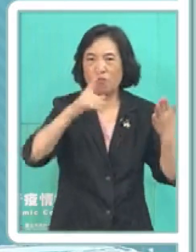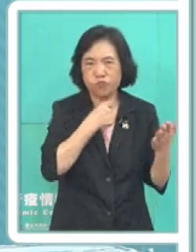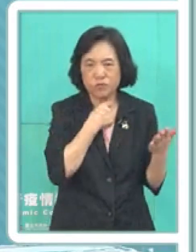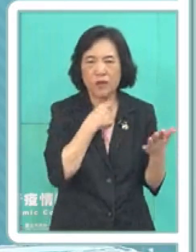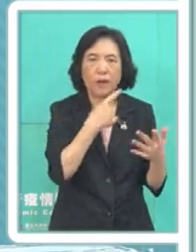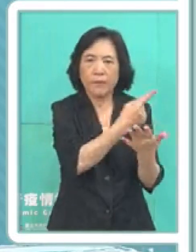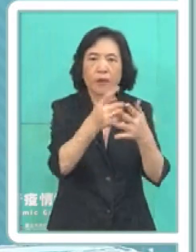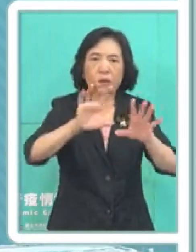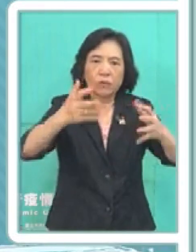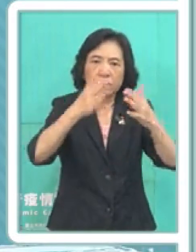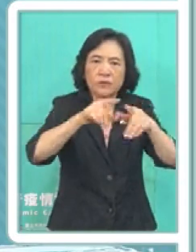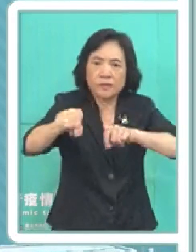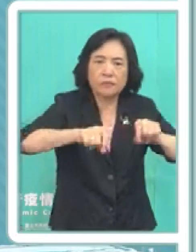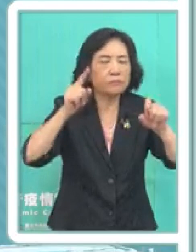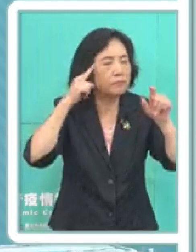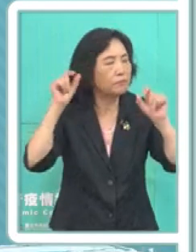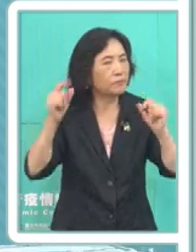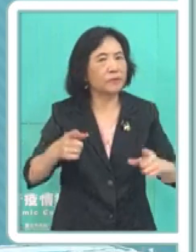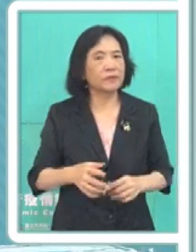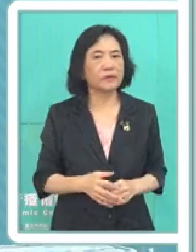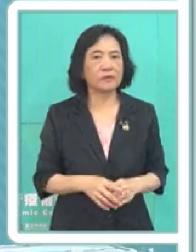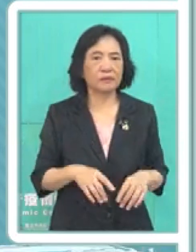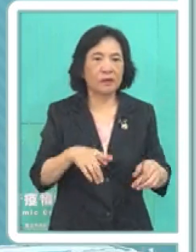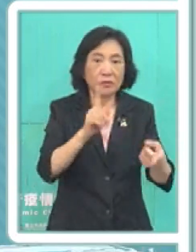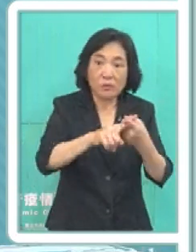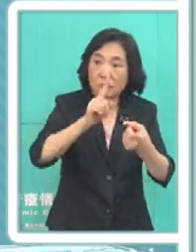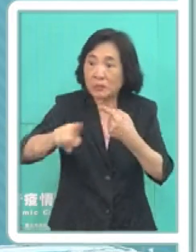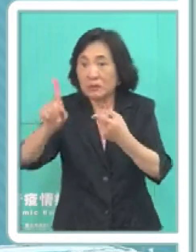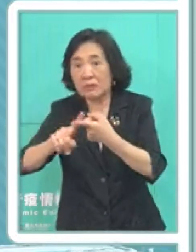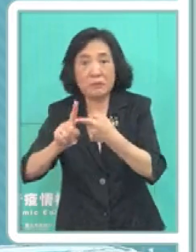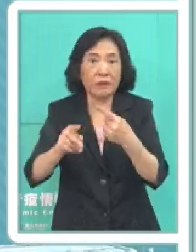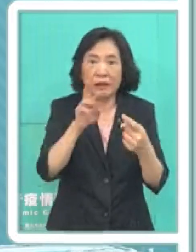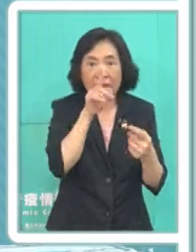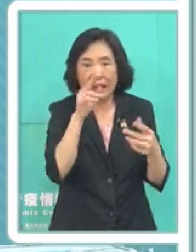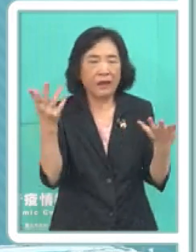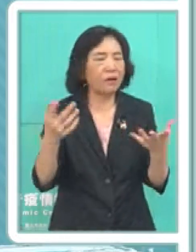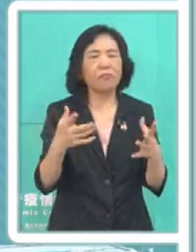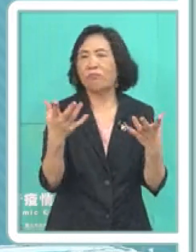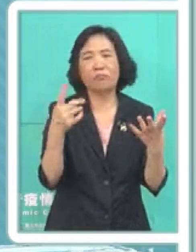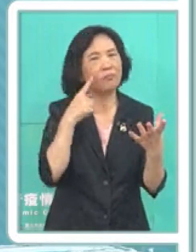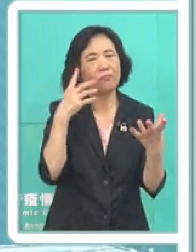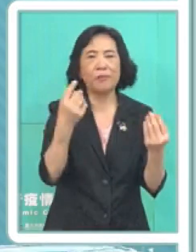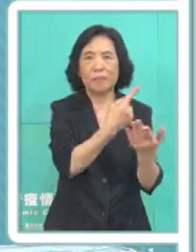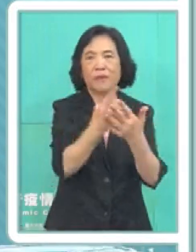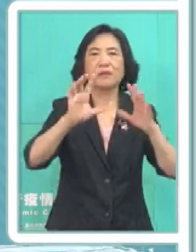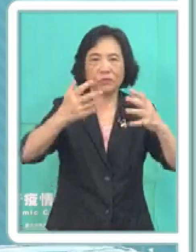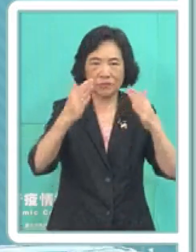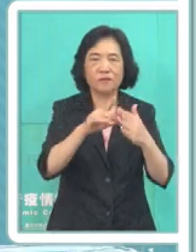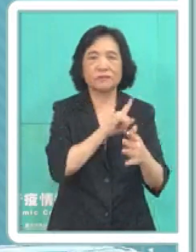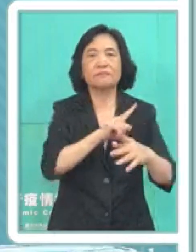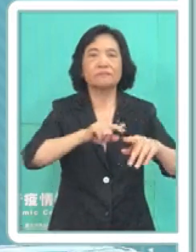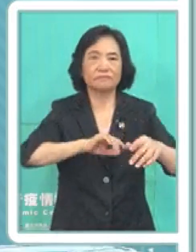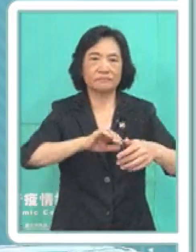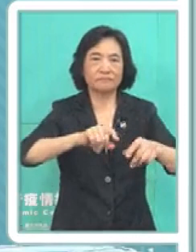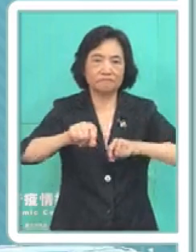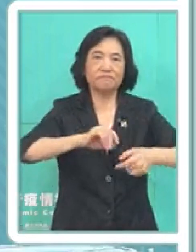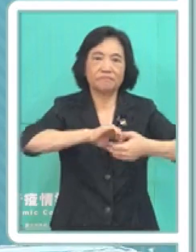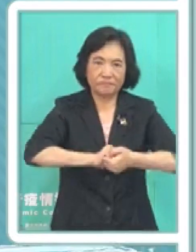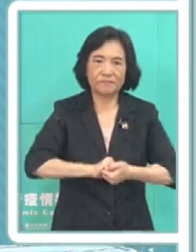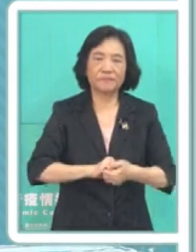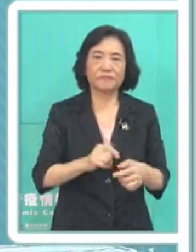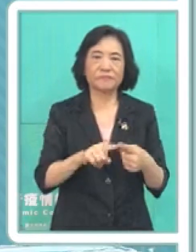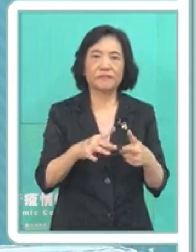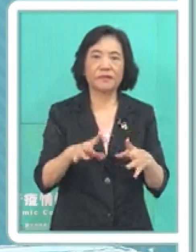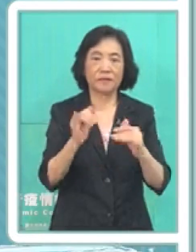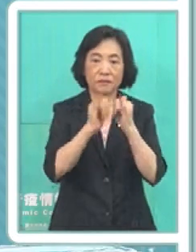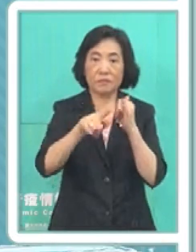要，我觉得这没有对错的，就看看如果国家决定战略这样跟国民说清